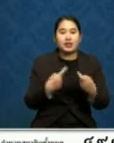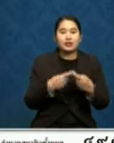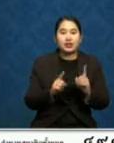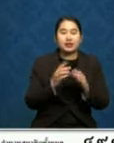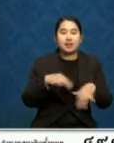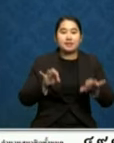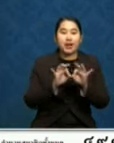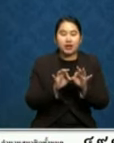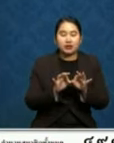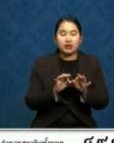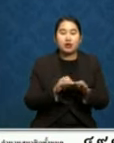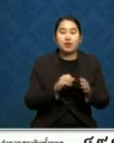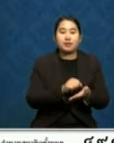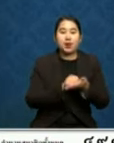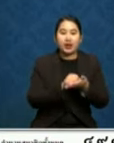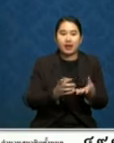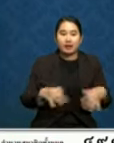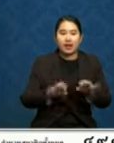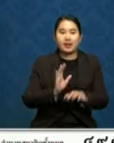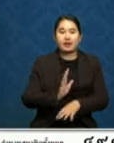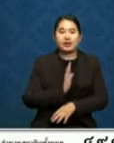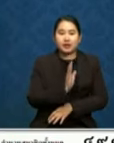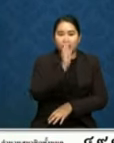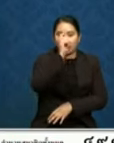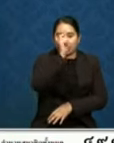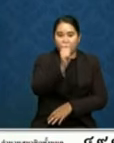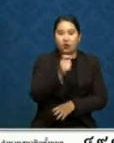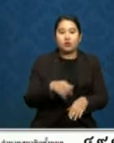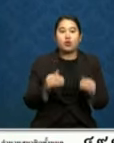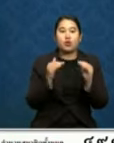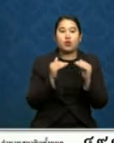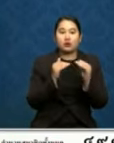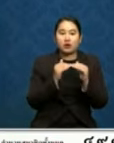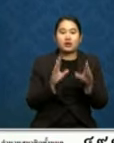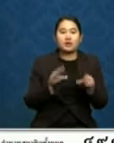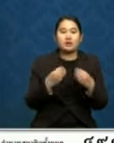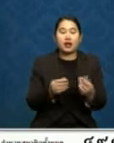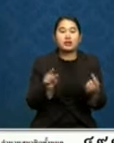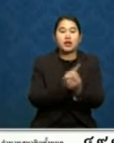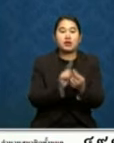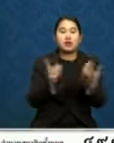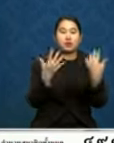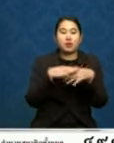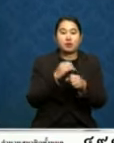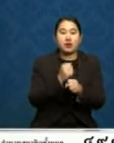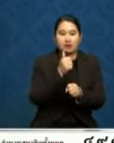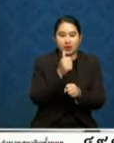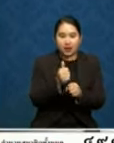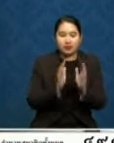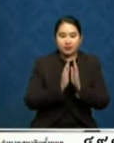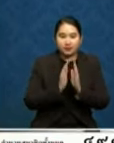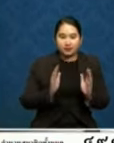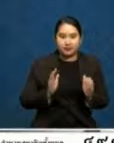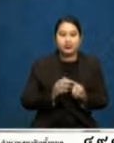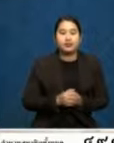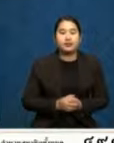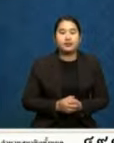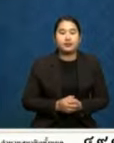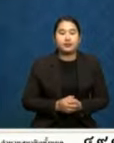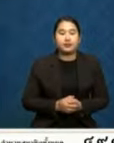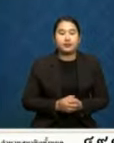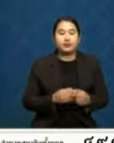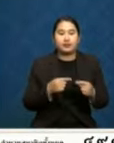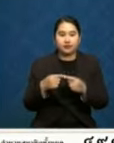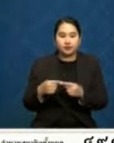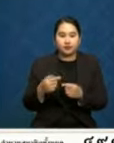บัติต่อผู้ต้องขังด้วยการเคารพศักดิ์ศรีความเอ็นรุตต่างหากที่จะคืนคนปกติสู่สังคมค่ะขอบคุณท่านประธานค่ะ ครับขอบคุณครับต่อไป